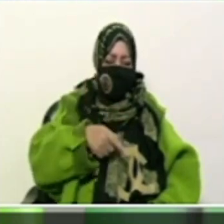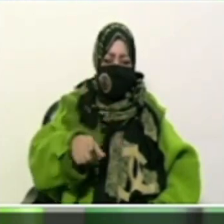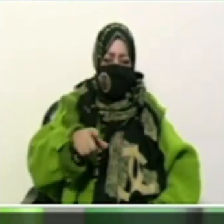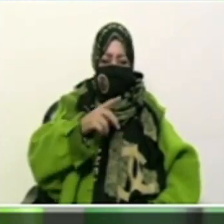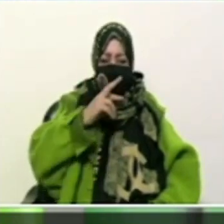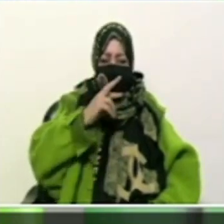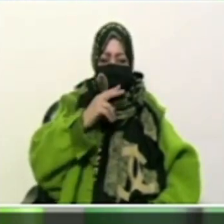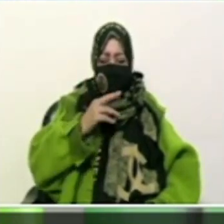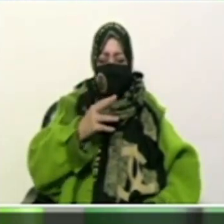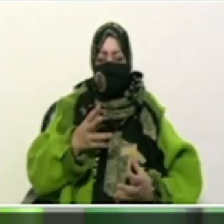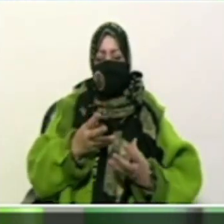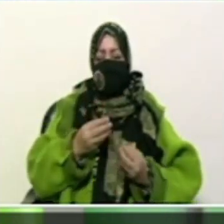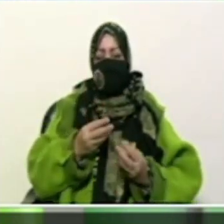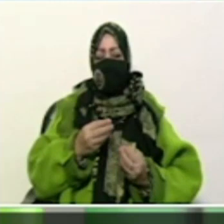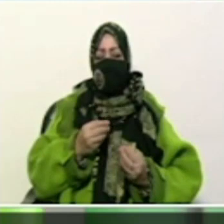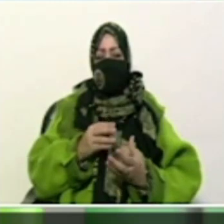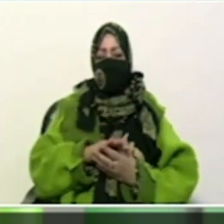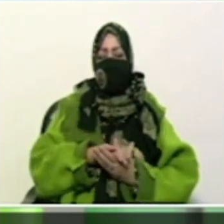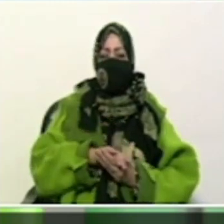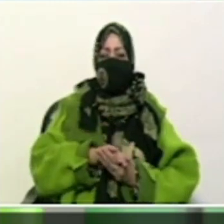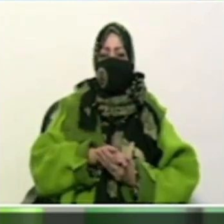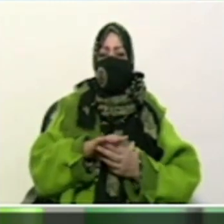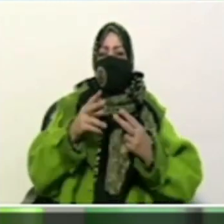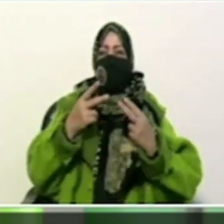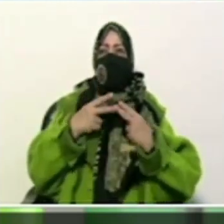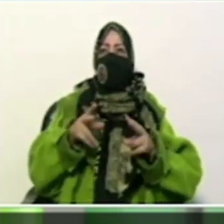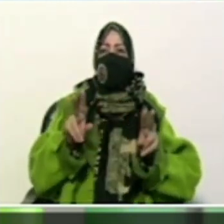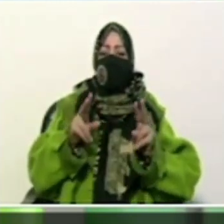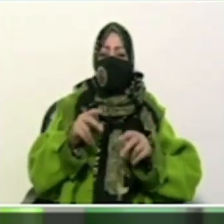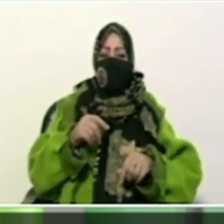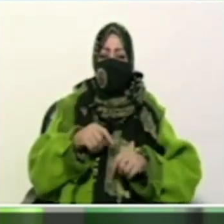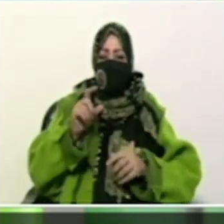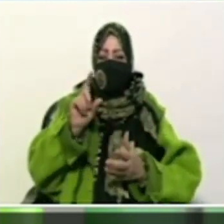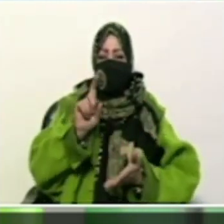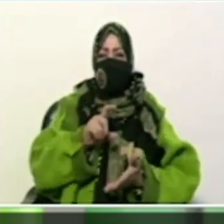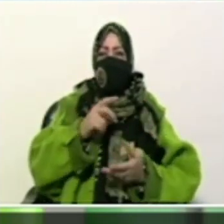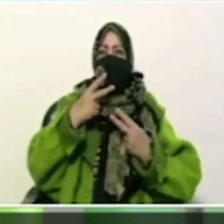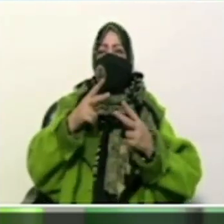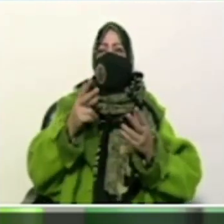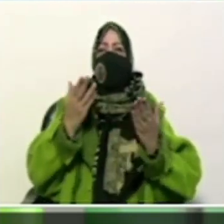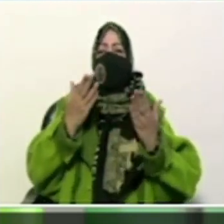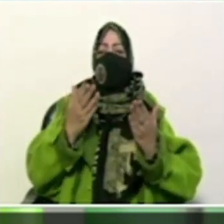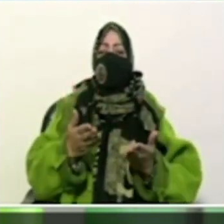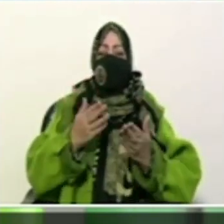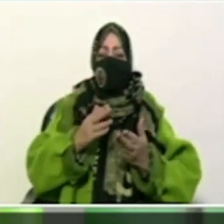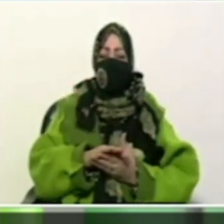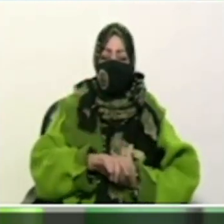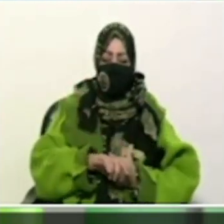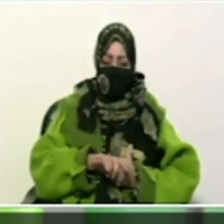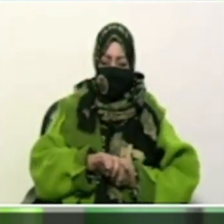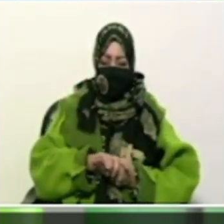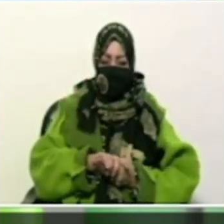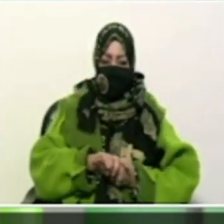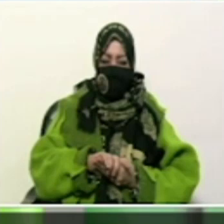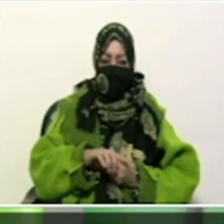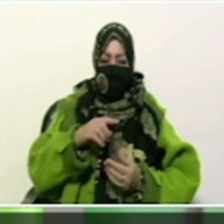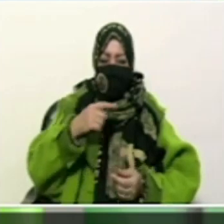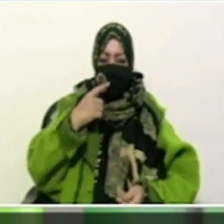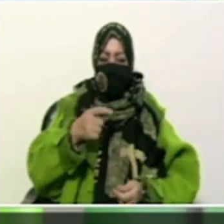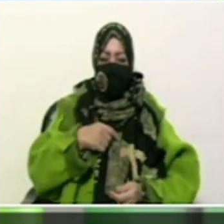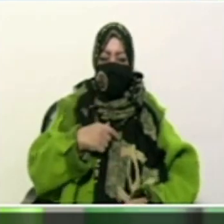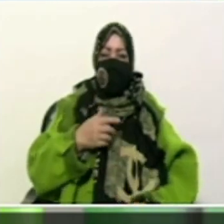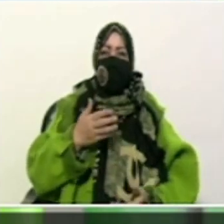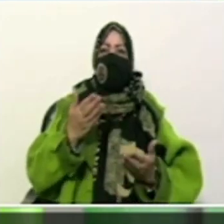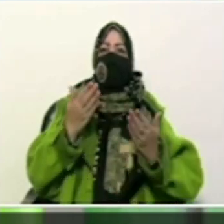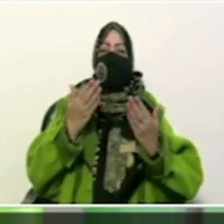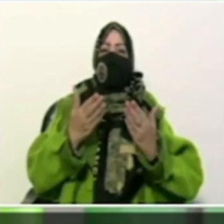فقال له كل الدعوات استوجبت لي يعني، عاد دعوة واحدة وهي رؤية الإمام أبي حنيفة،